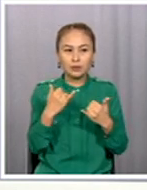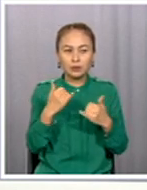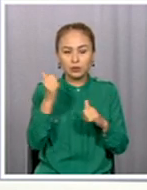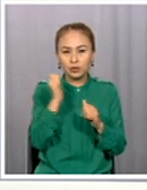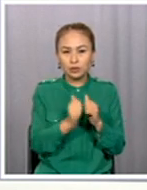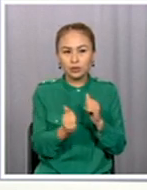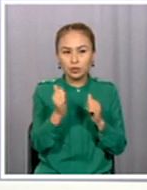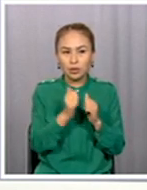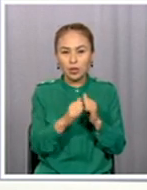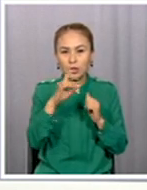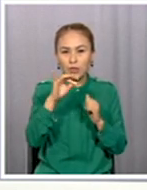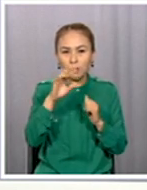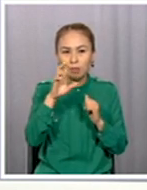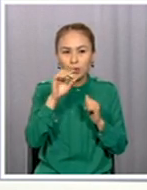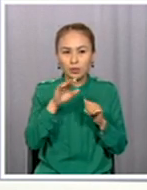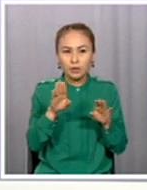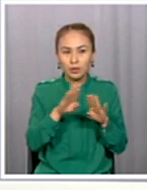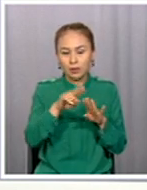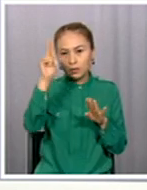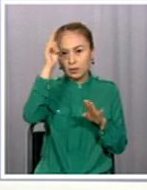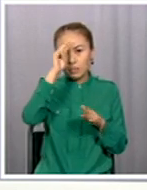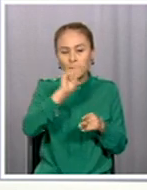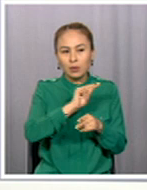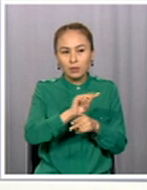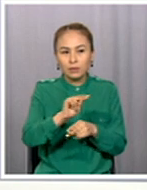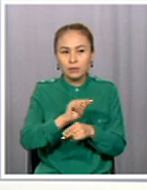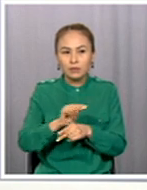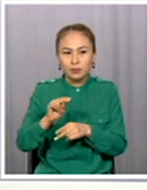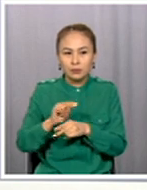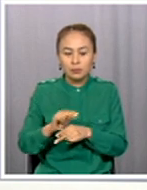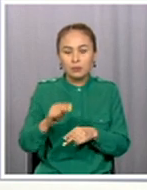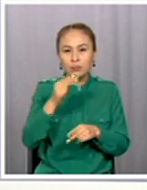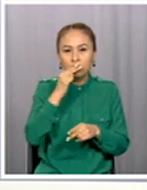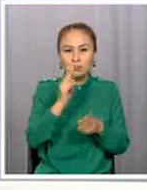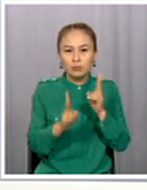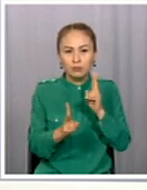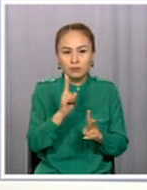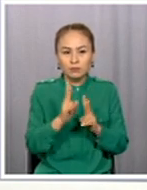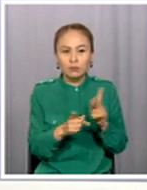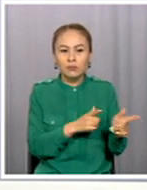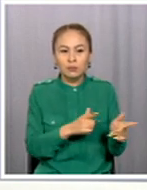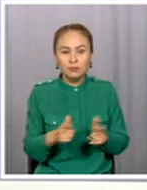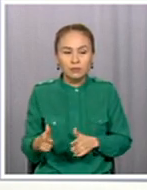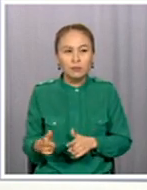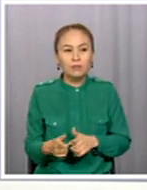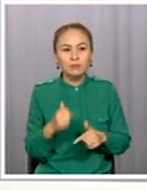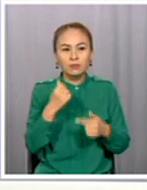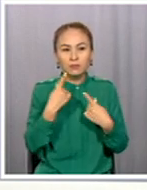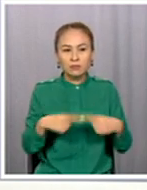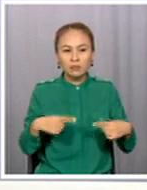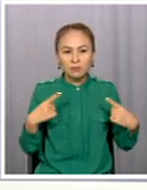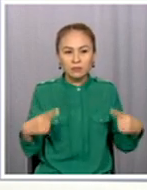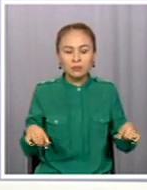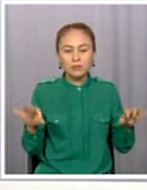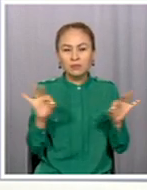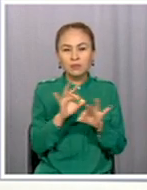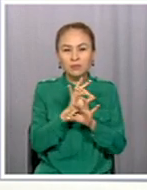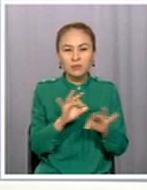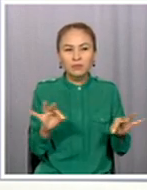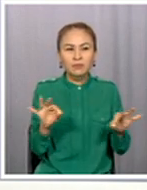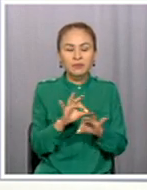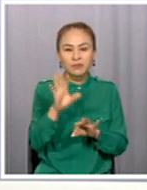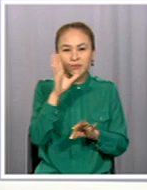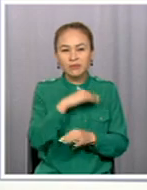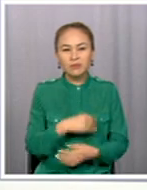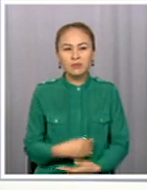күндегі роботтар сабақ оқытады, ас даярлайды және әртүрлі музыкалық аспаптарда